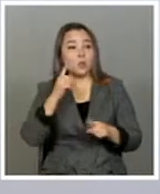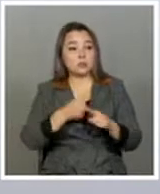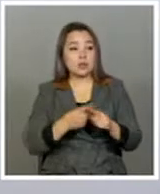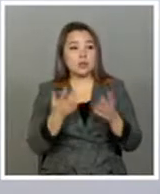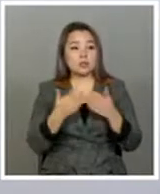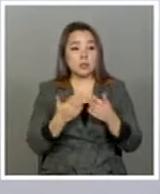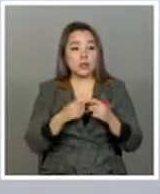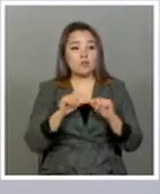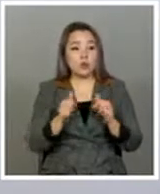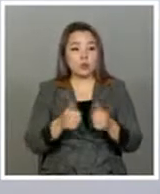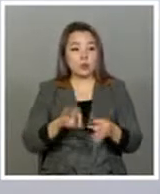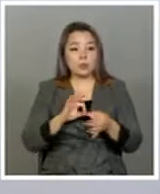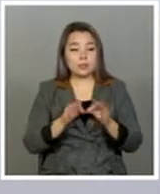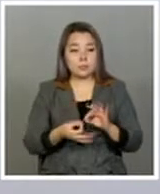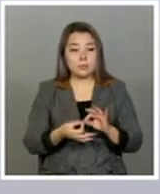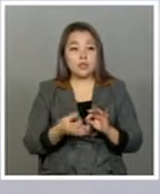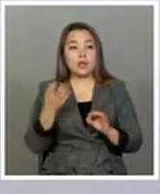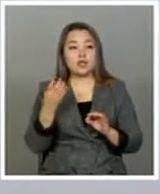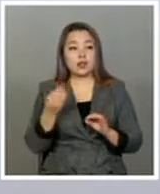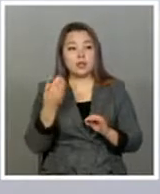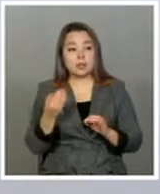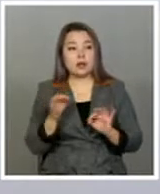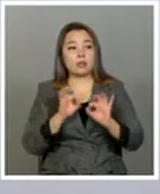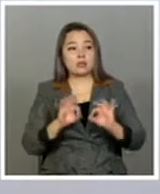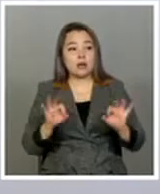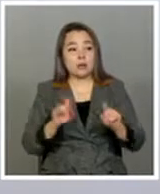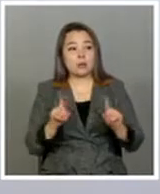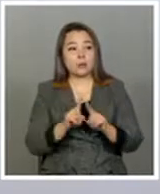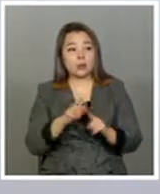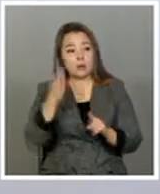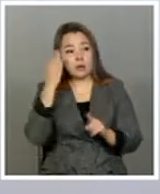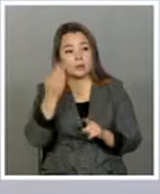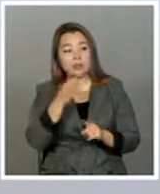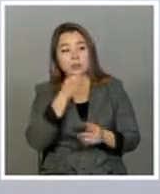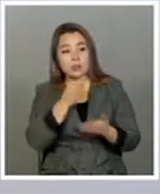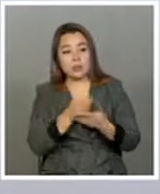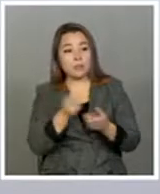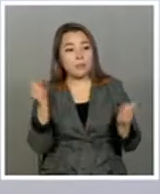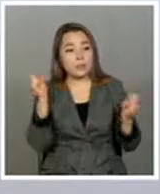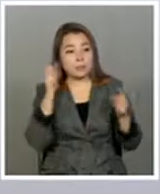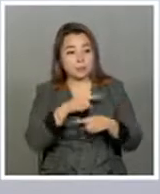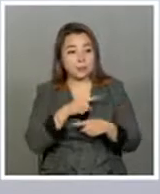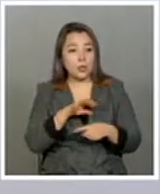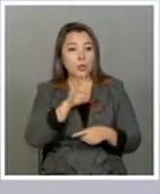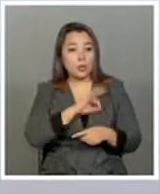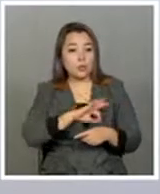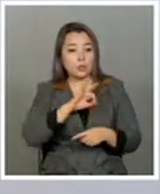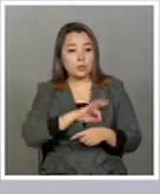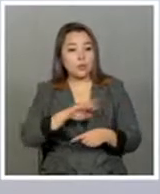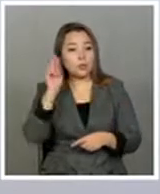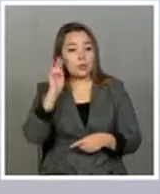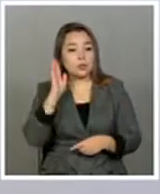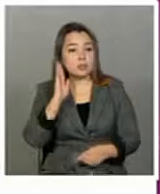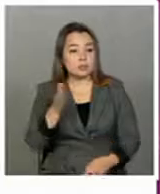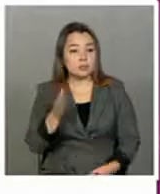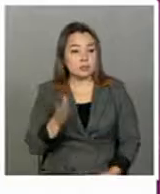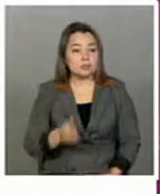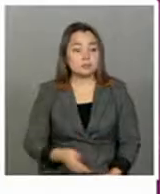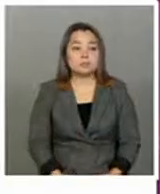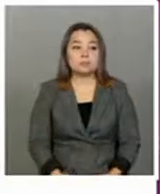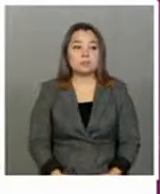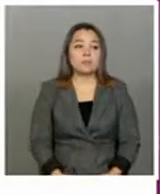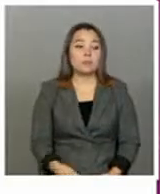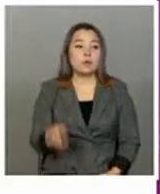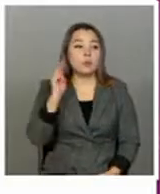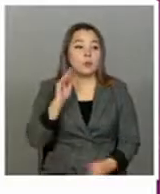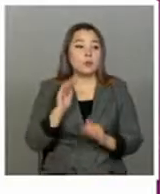есептеу формулаларын және сипаттамалық қасиетін біліп, қолдануды үйренесіз.